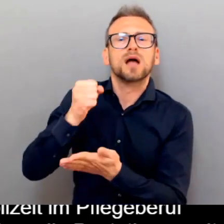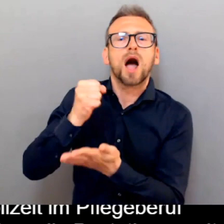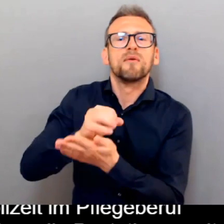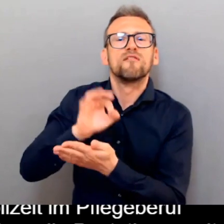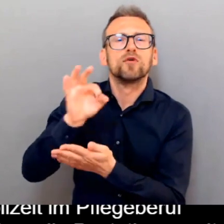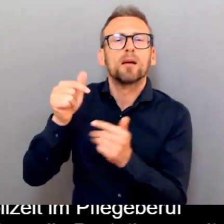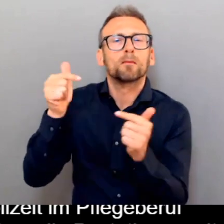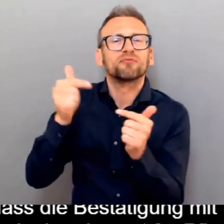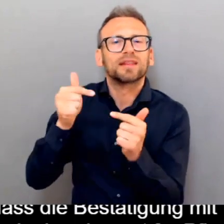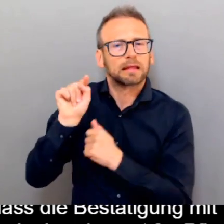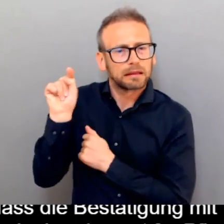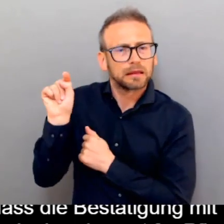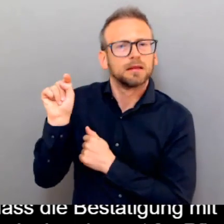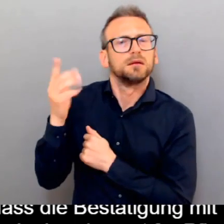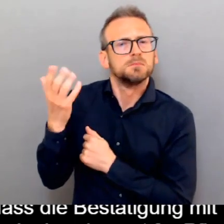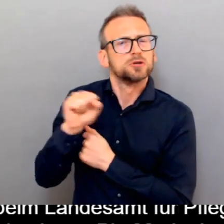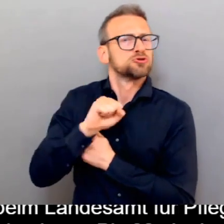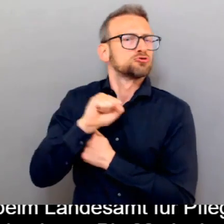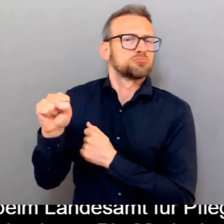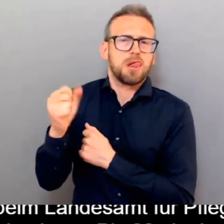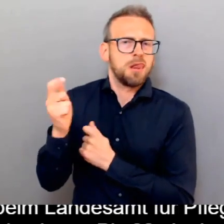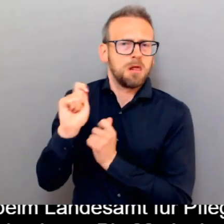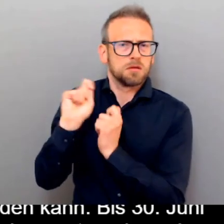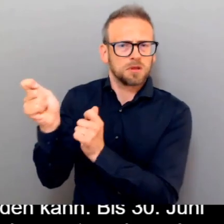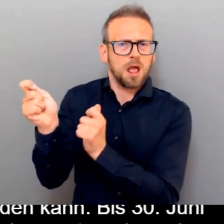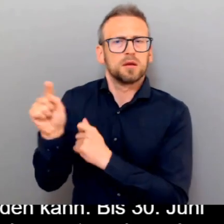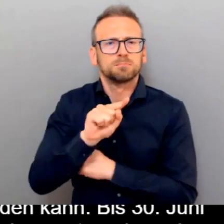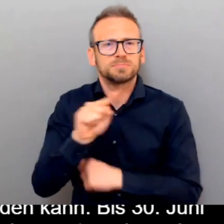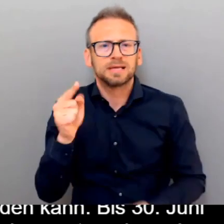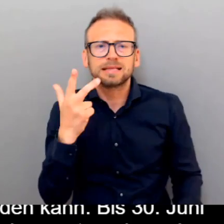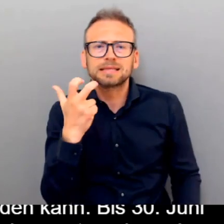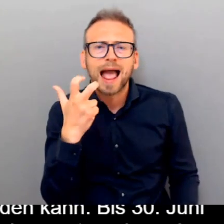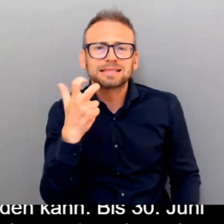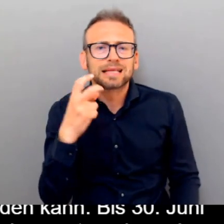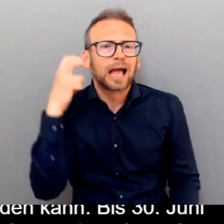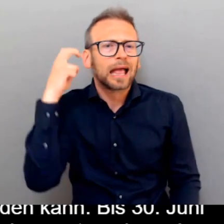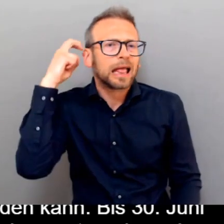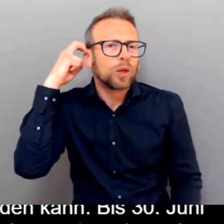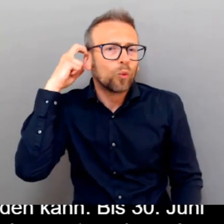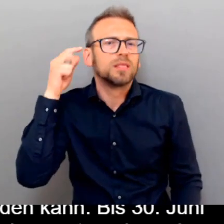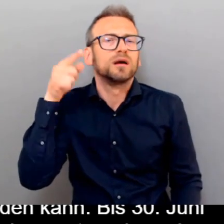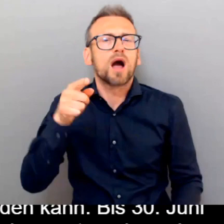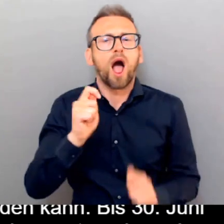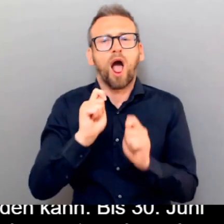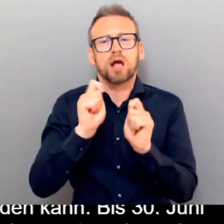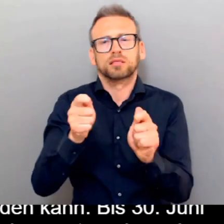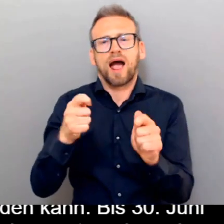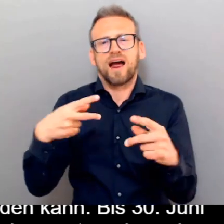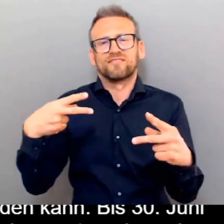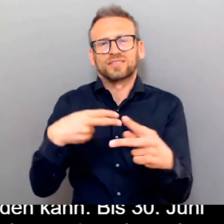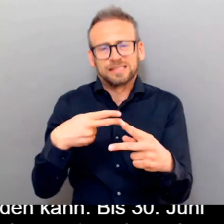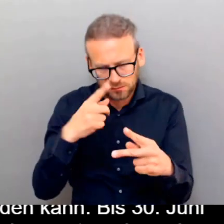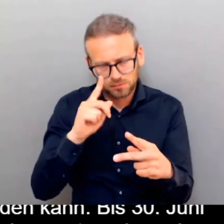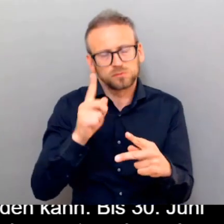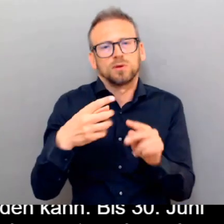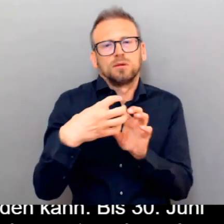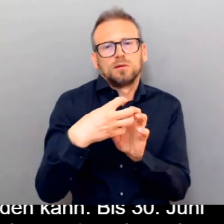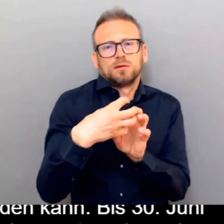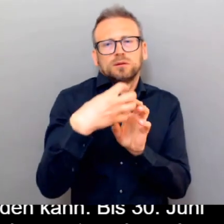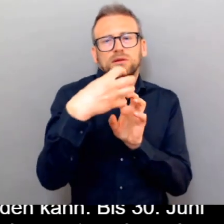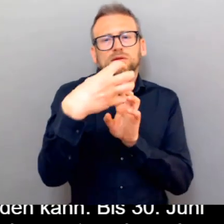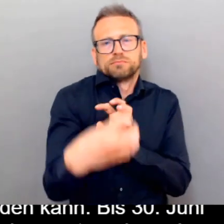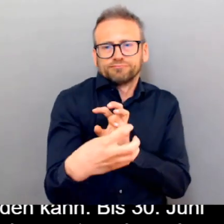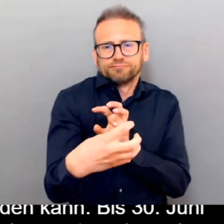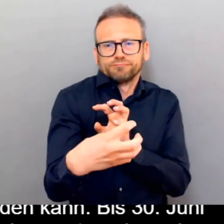gewesen, aber das ist mir an der Stelle nochmal sehr wichtig, hier Ihnen mitzuteilen und gleichzeitig wirklich ein herzliches